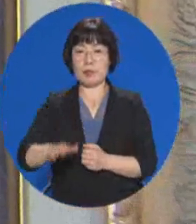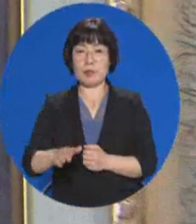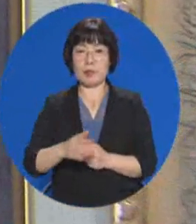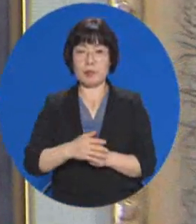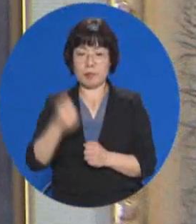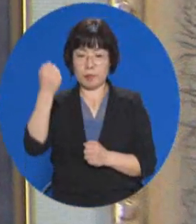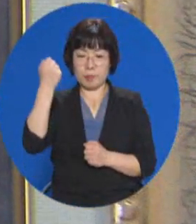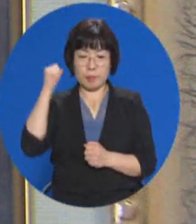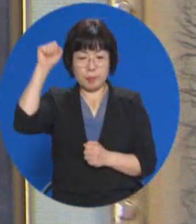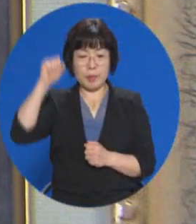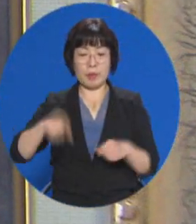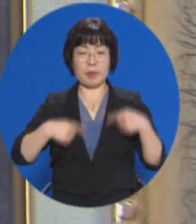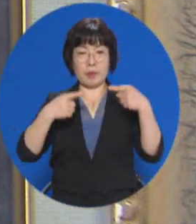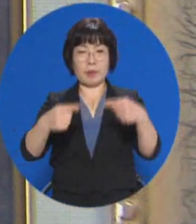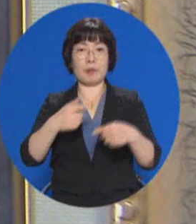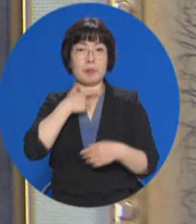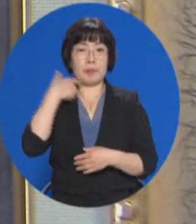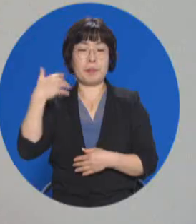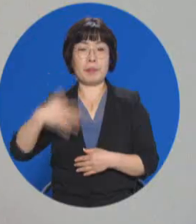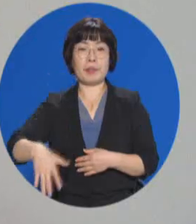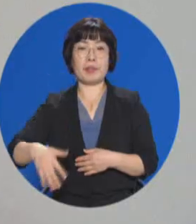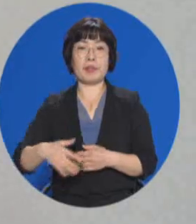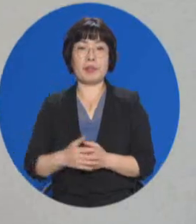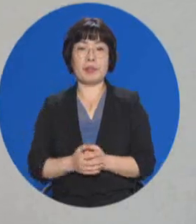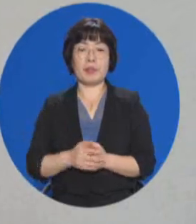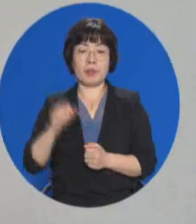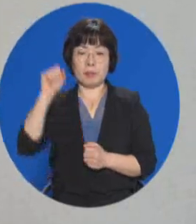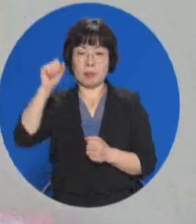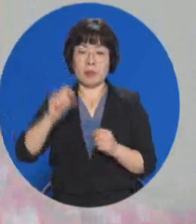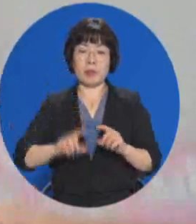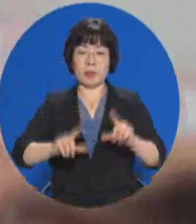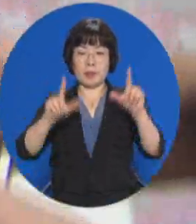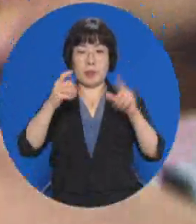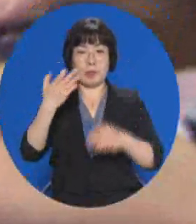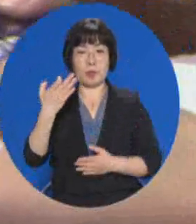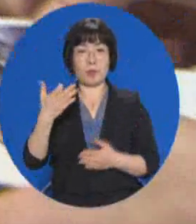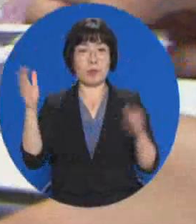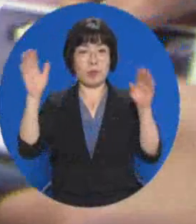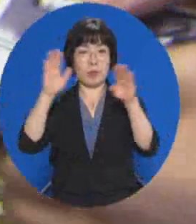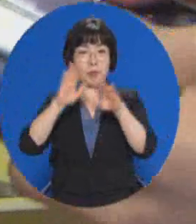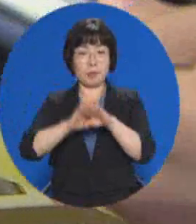봉기에 동참하지는 않았습니다. 봉기 당일인 19일 밤,